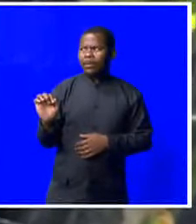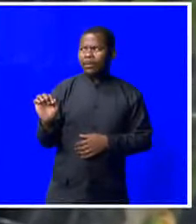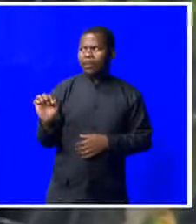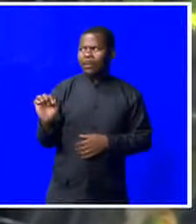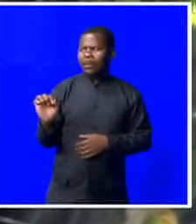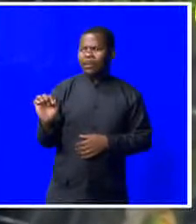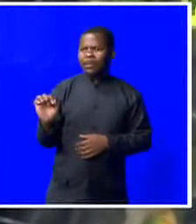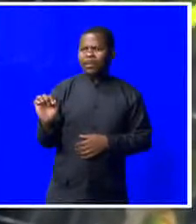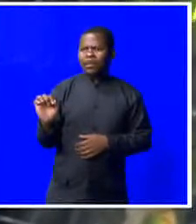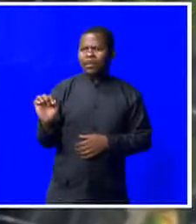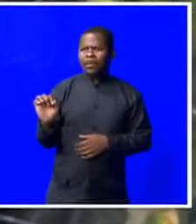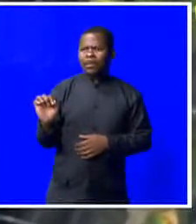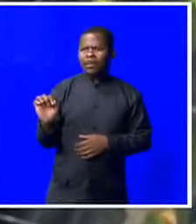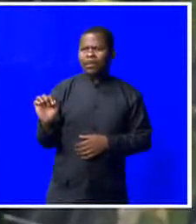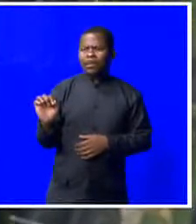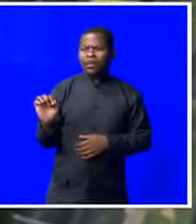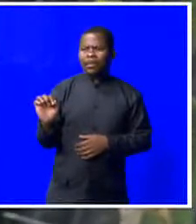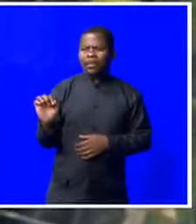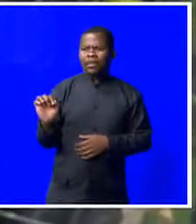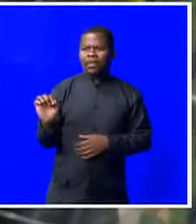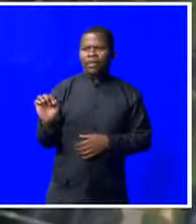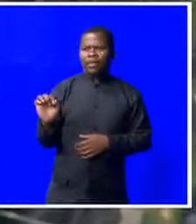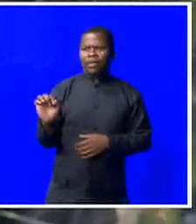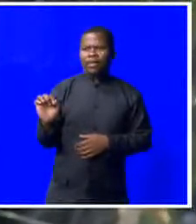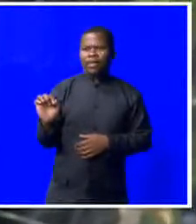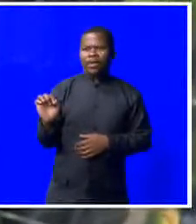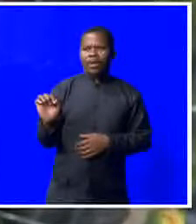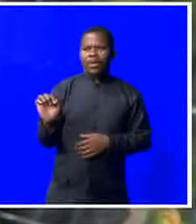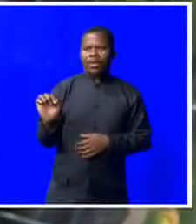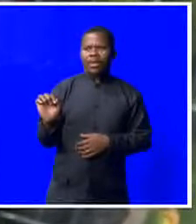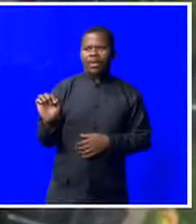bekanga ezishorisha kanjani lokuthi